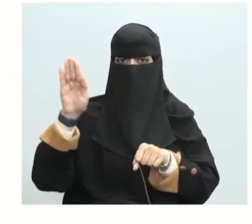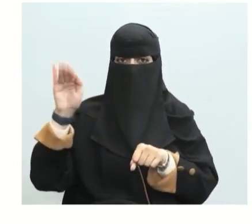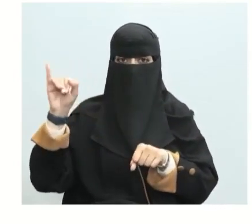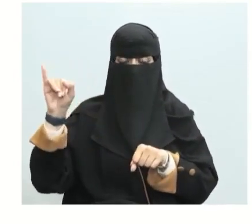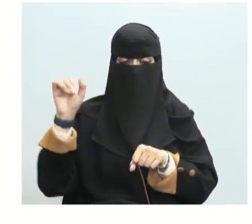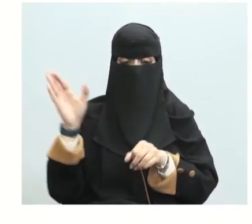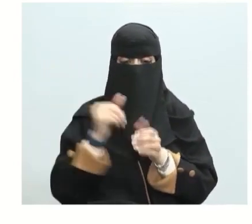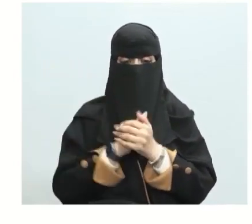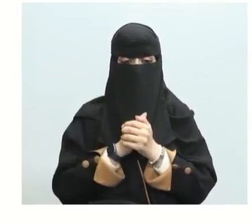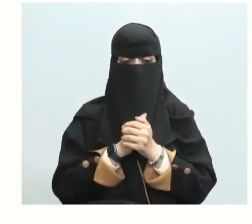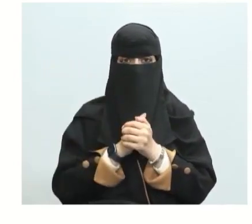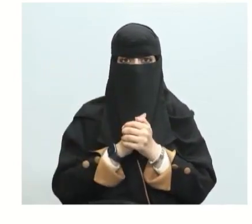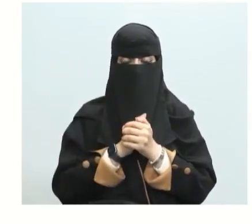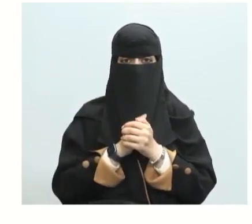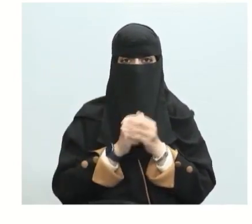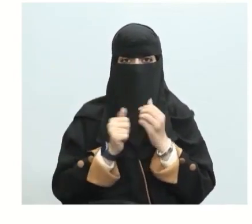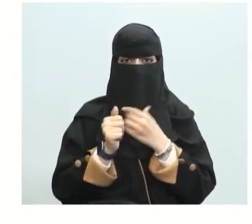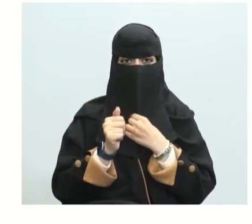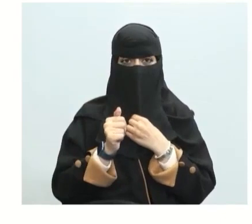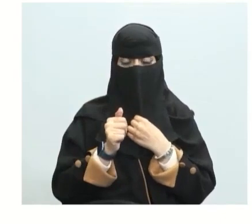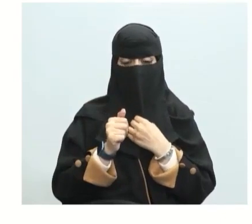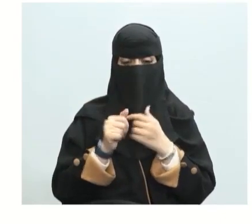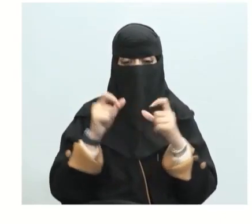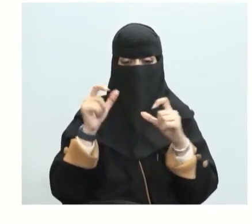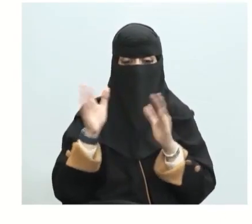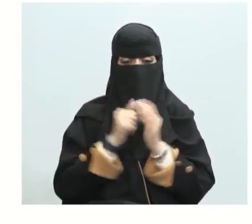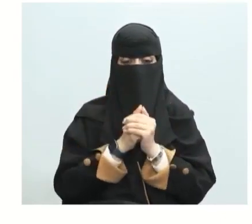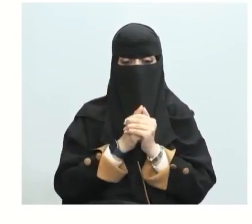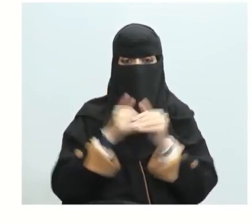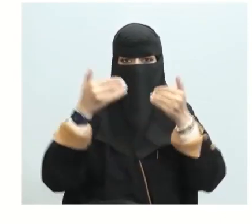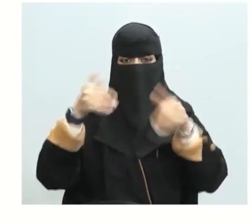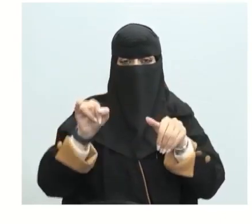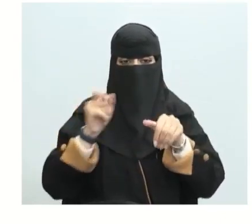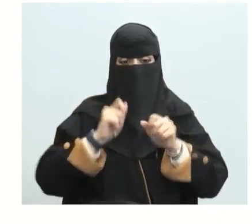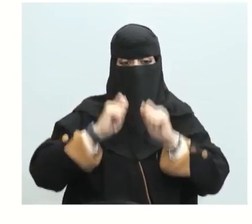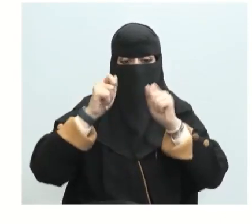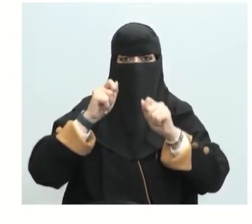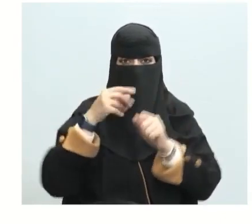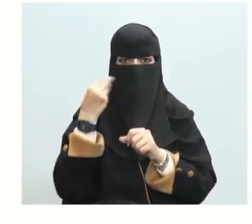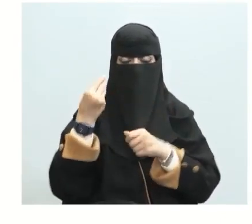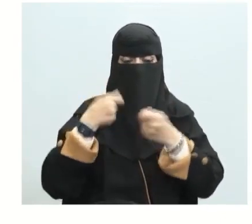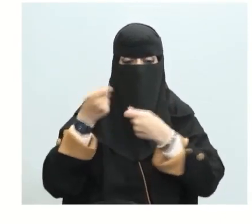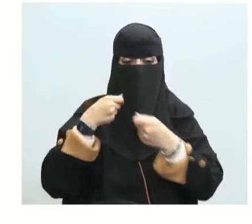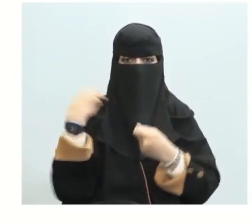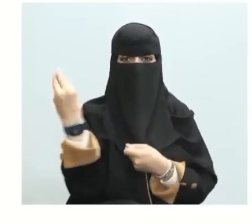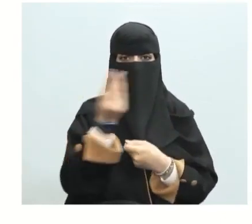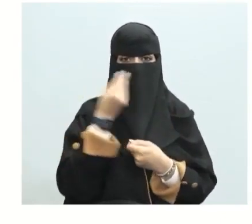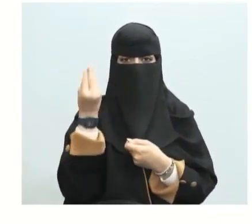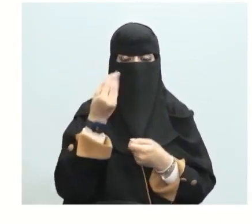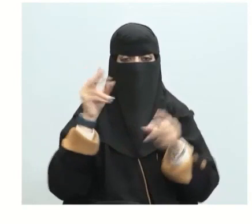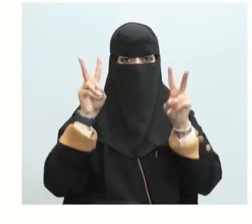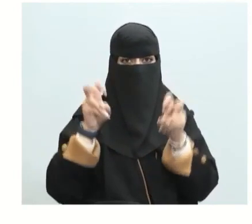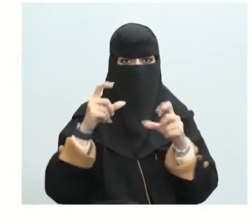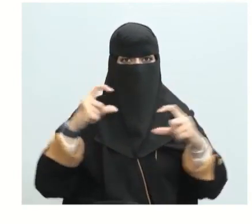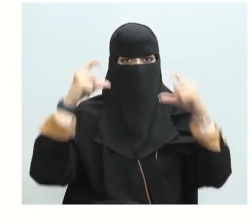الخطر او نقول مثلا بين قوسين عربات التسمم او تقول الحد من ظاهره الباعه المتجولين